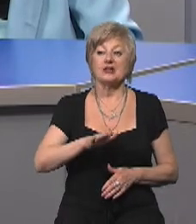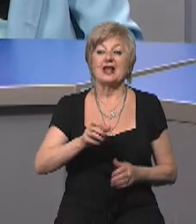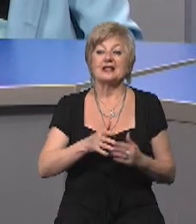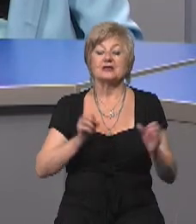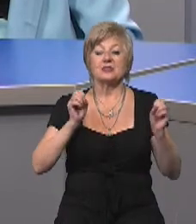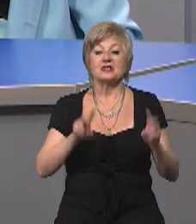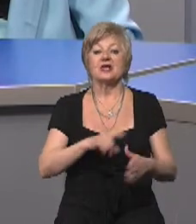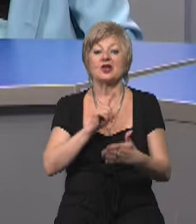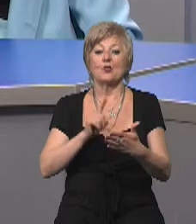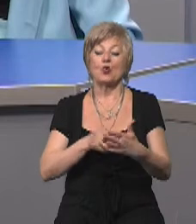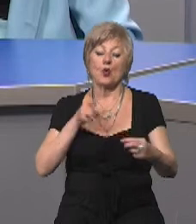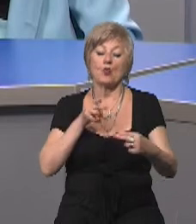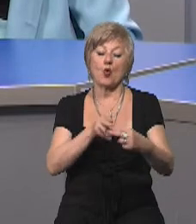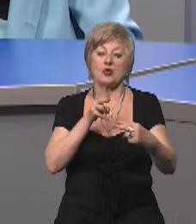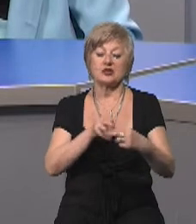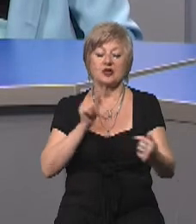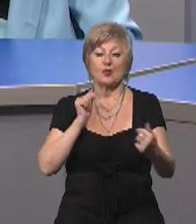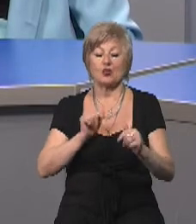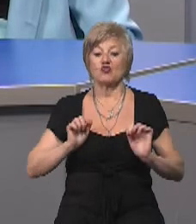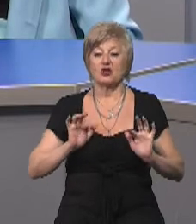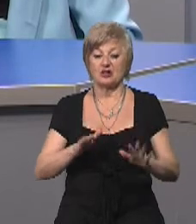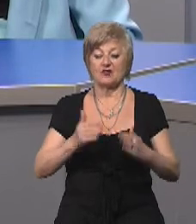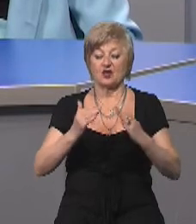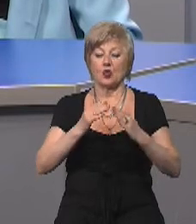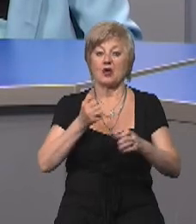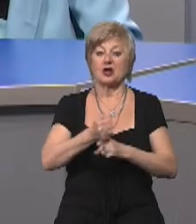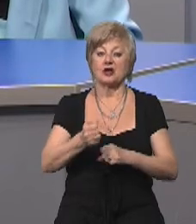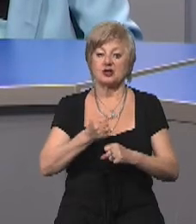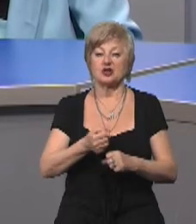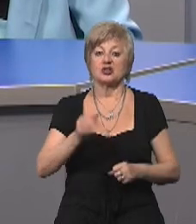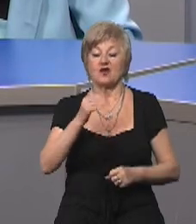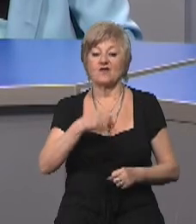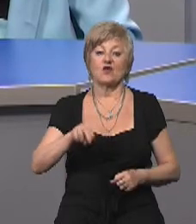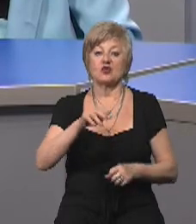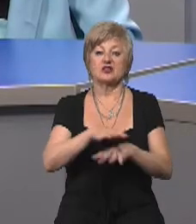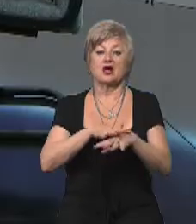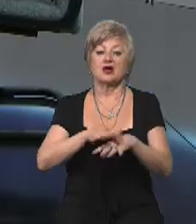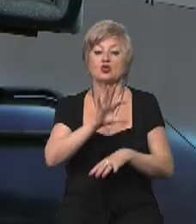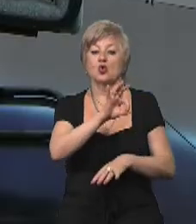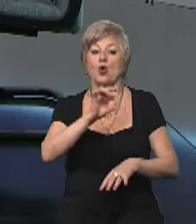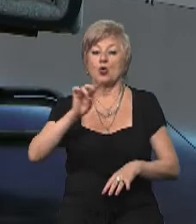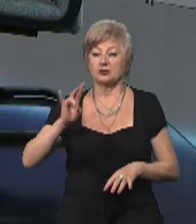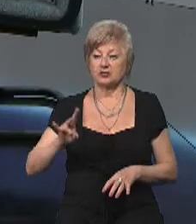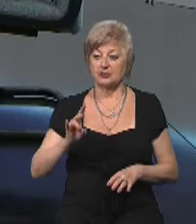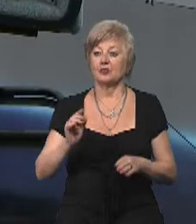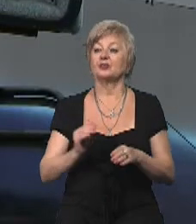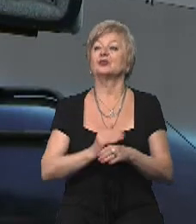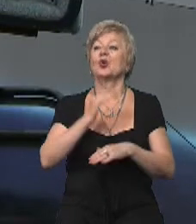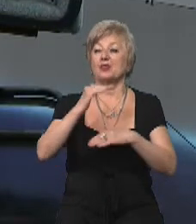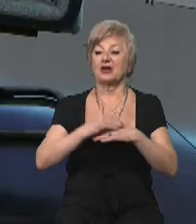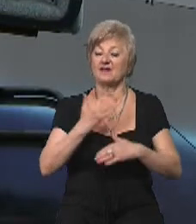спеціаліст з питань запобігання та протидії домашньому насильству Фонду народонаселення ООН. Добрий вечір, пані